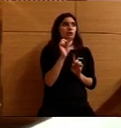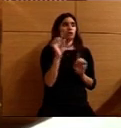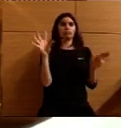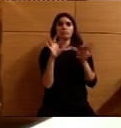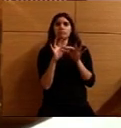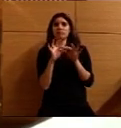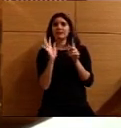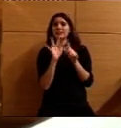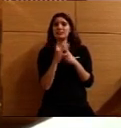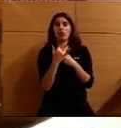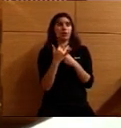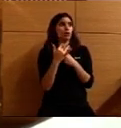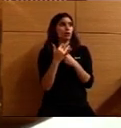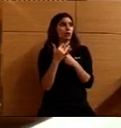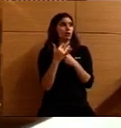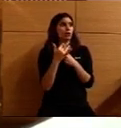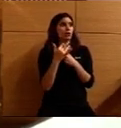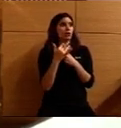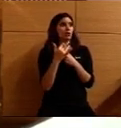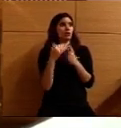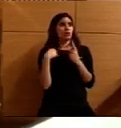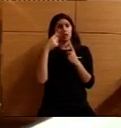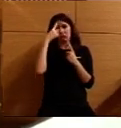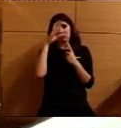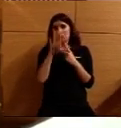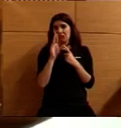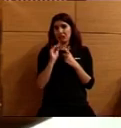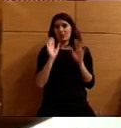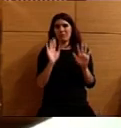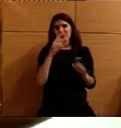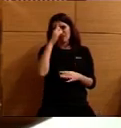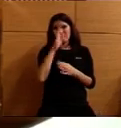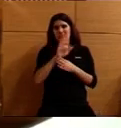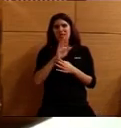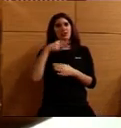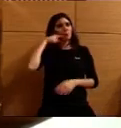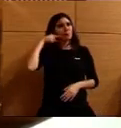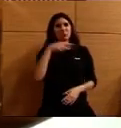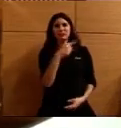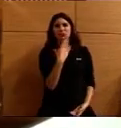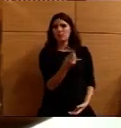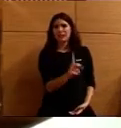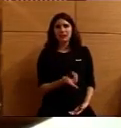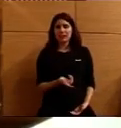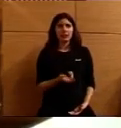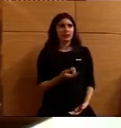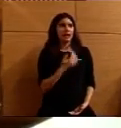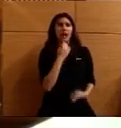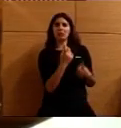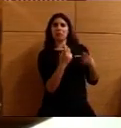una situació en la que jo crec que tots la comprenem i, sin embargo, el representant de Compromís ens ha fet una